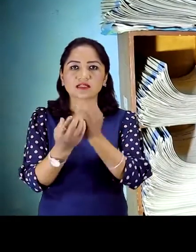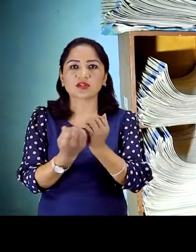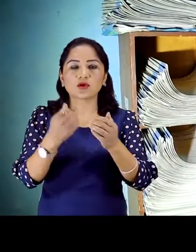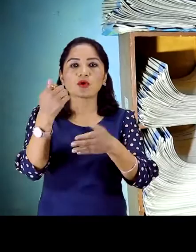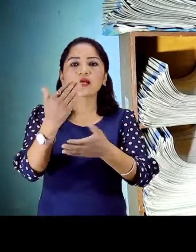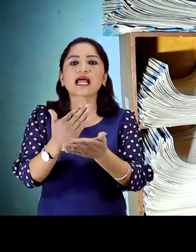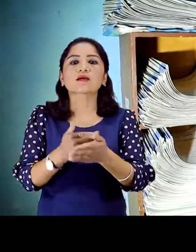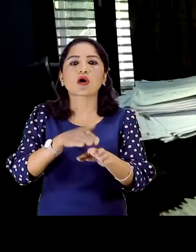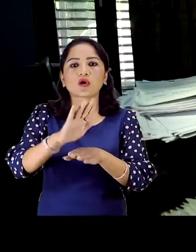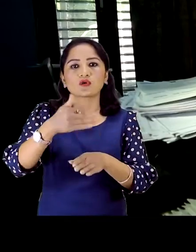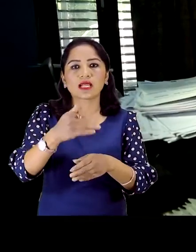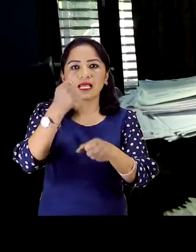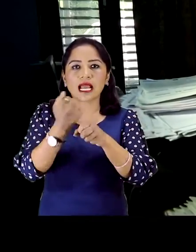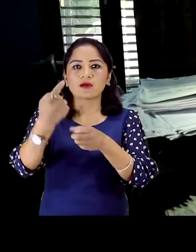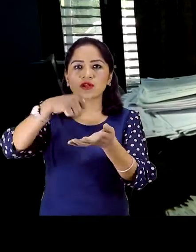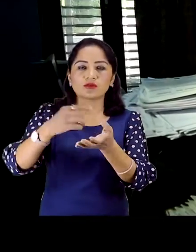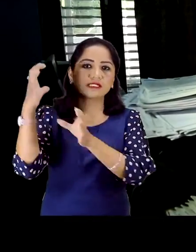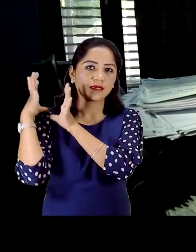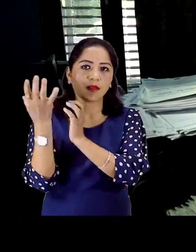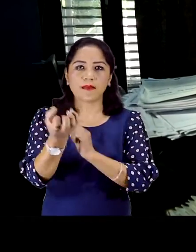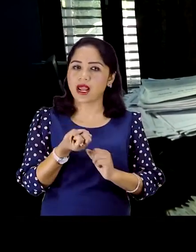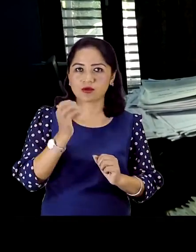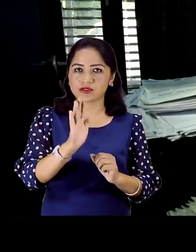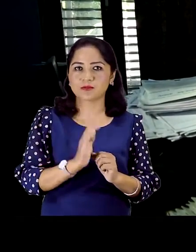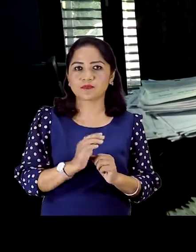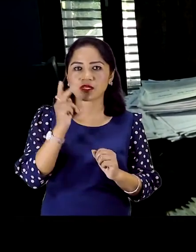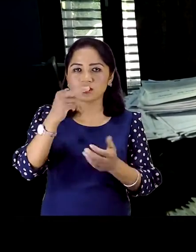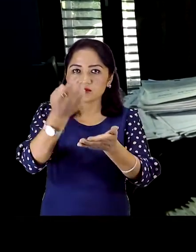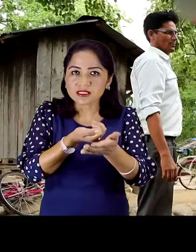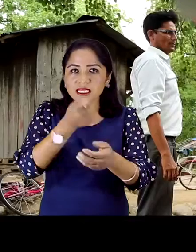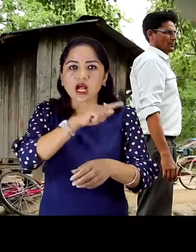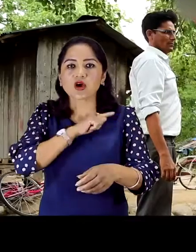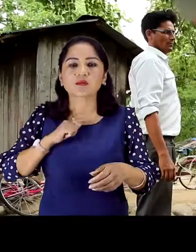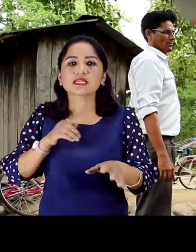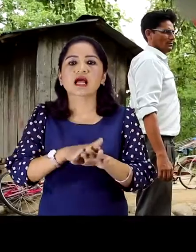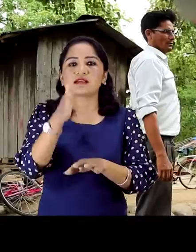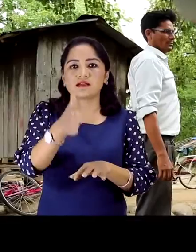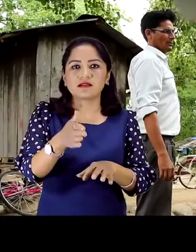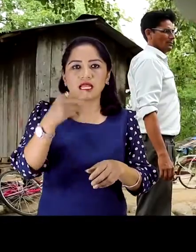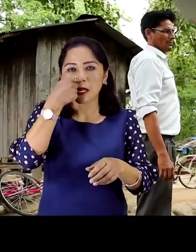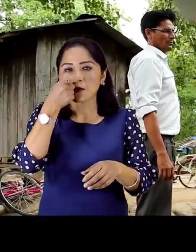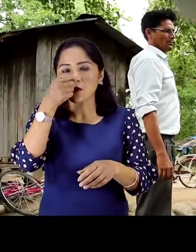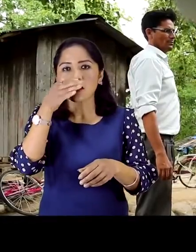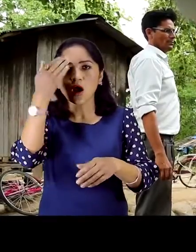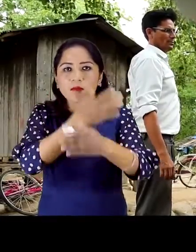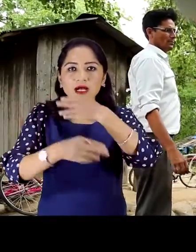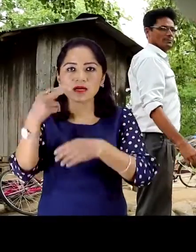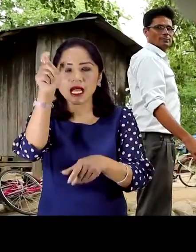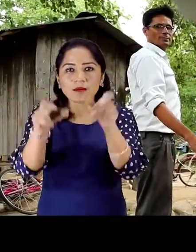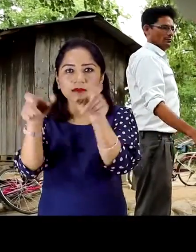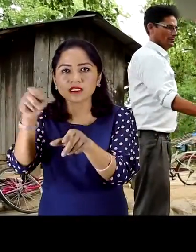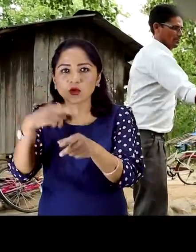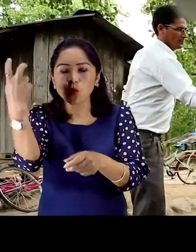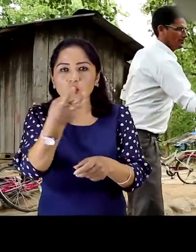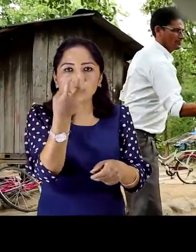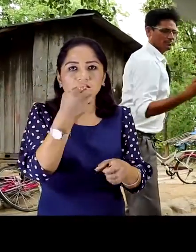संचालन गरेका कारेकम हरूलाई कारेनोयनको जिम्मा पायेको छ र शंस्ताका कर्मचारी हरूले गाउंगाउंमा अपांगता भैका